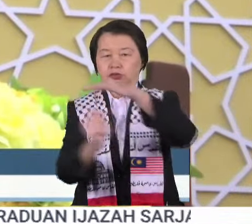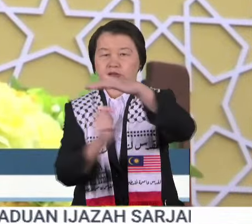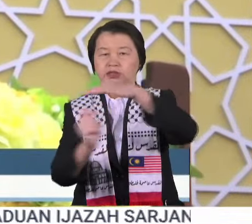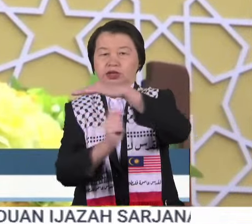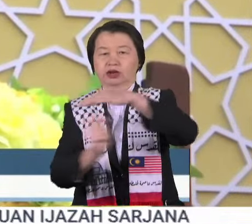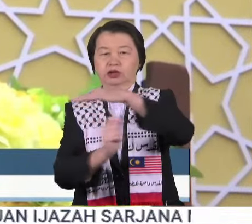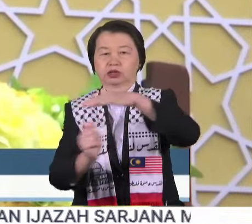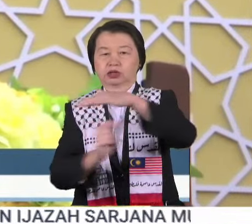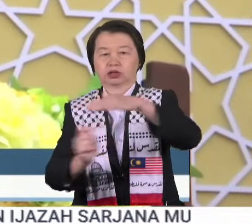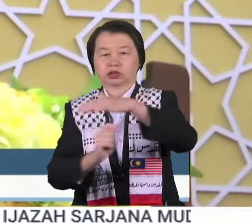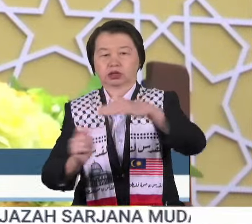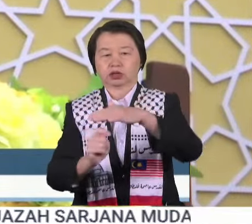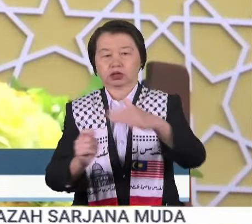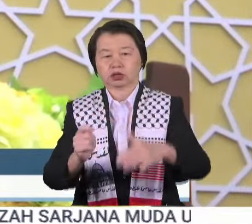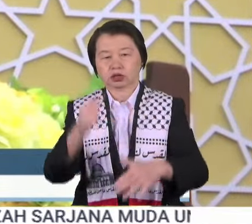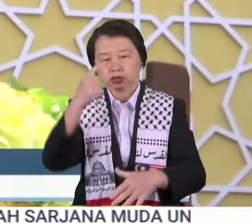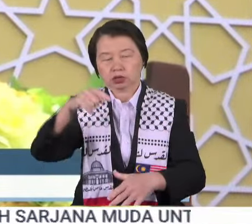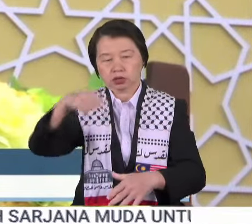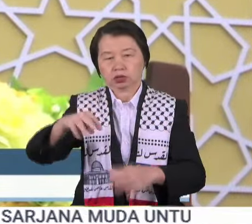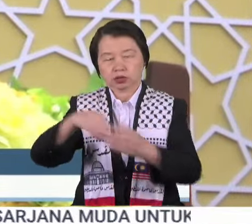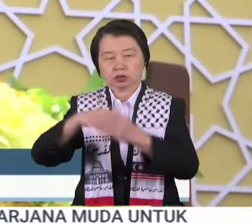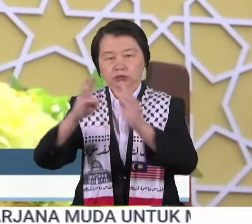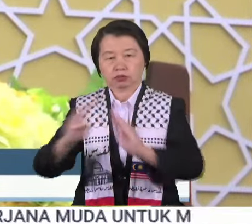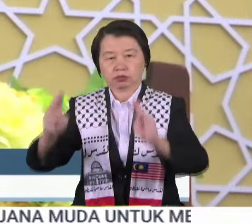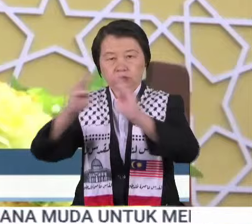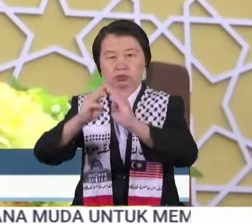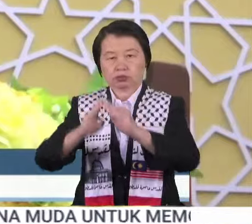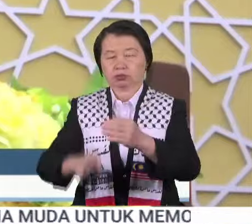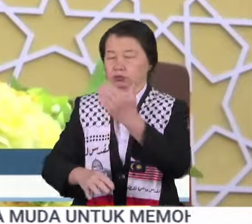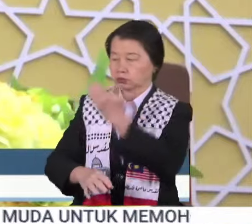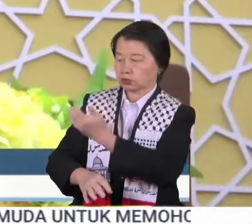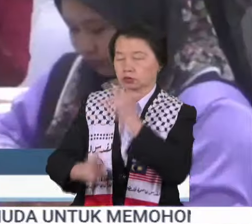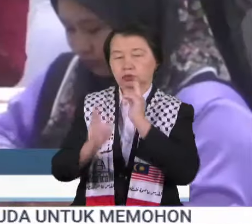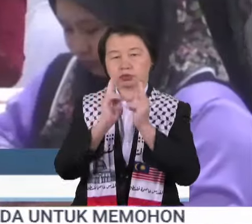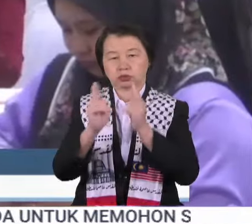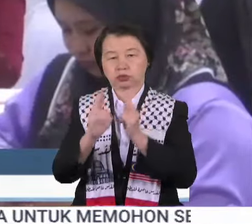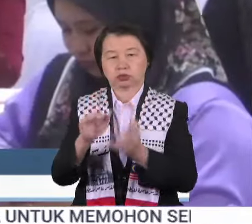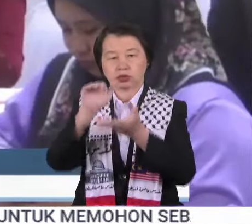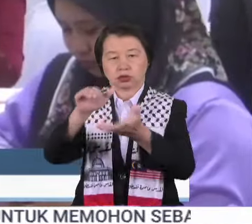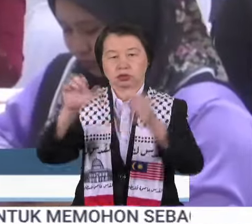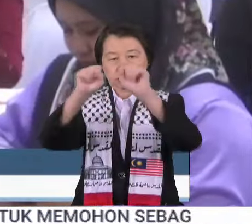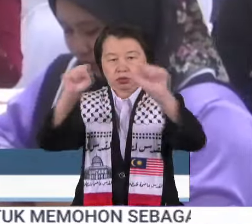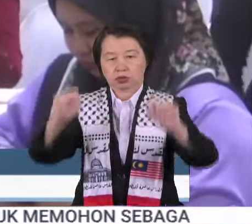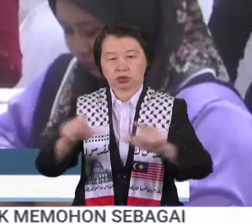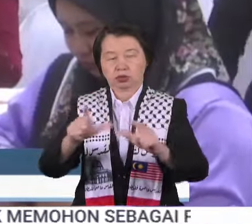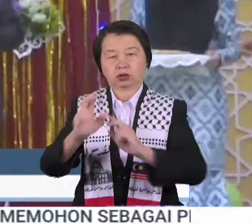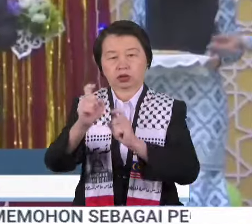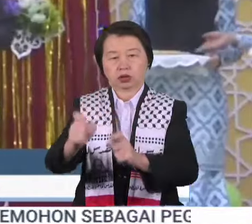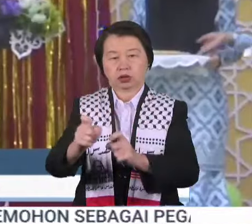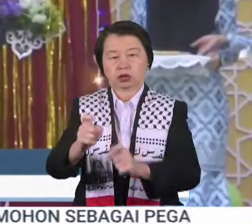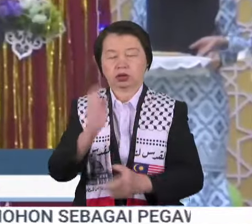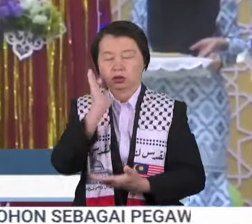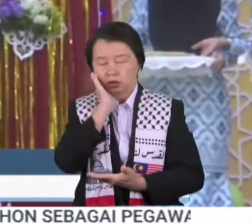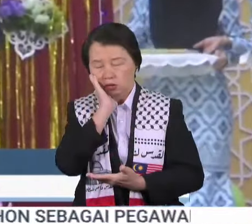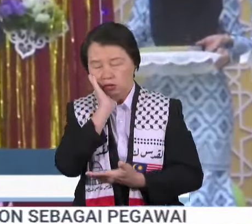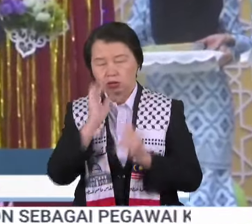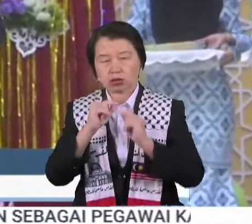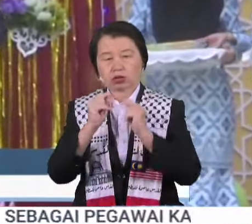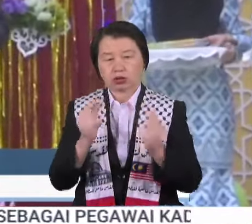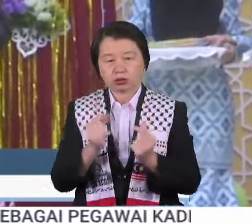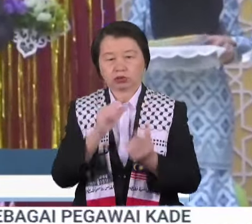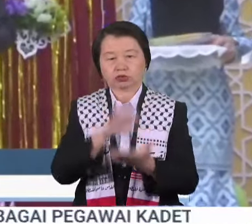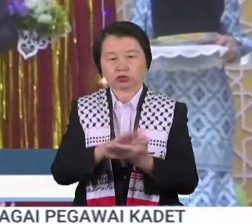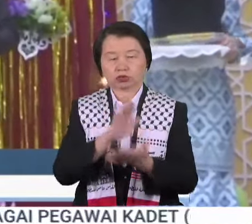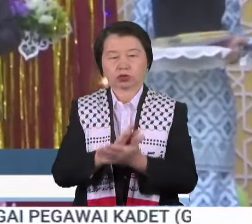baru di dalam Kawasan N beliau berucap pada Majlis penyampaian sijil hadiah dan khatam al-quran peringkat